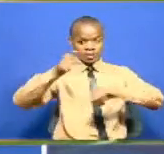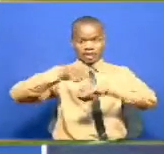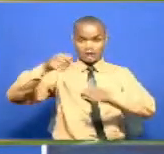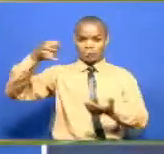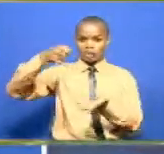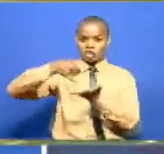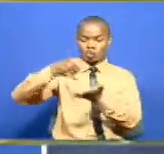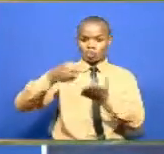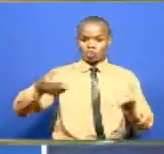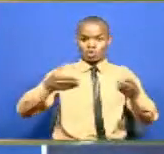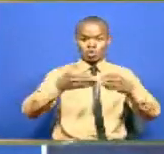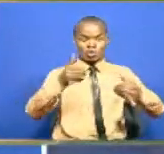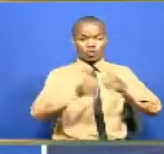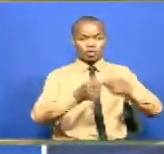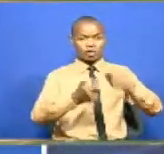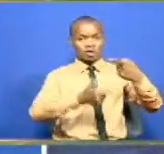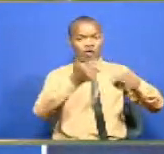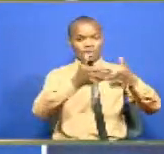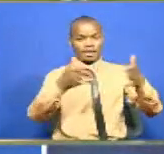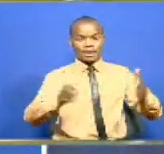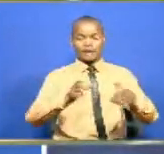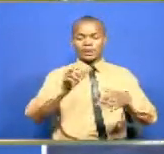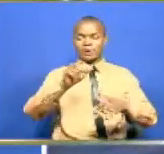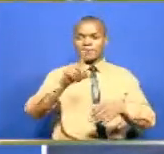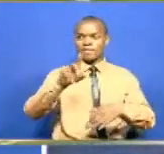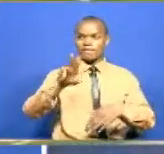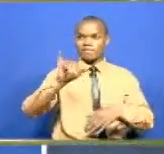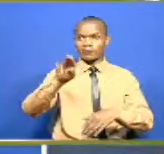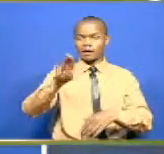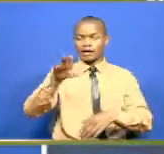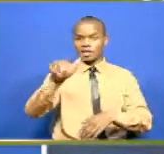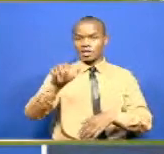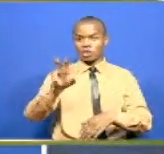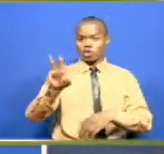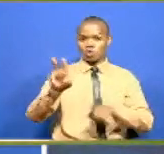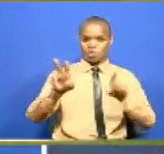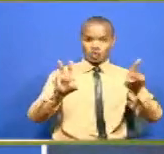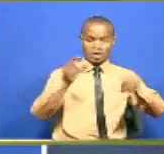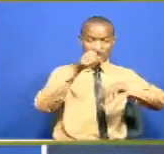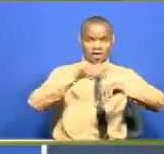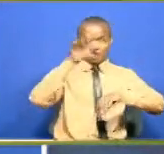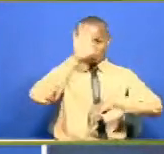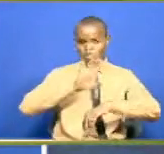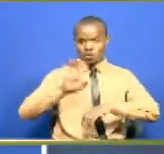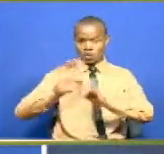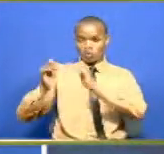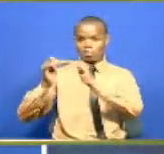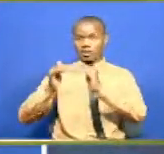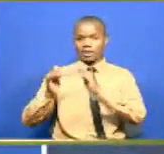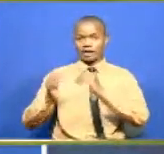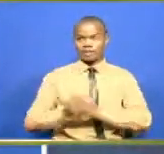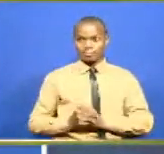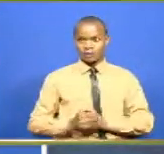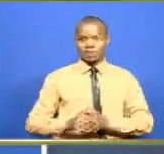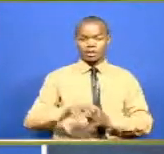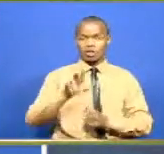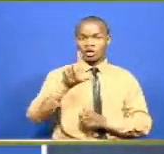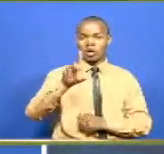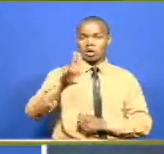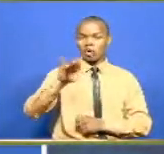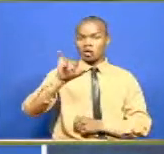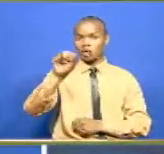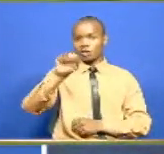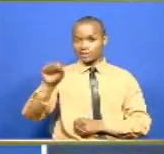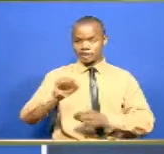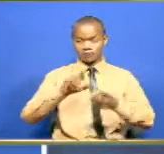kikosi kilichoishinda Rapid Vienna mabao mawili kwa moja kwenye mchuano wa kuwania kombe la ligi ya Europa. David Luiz na